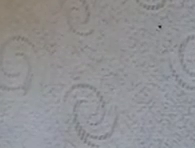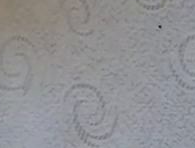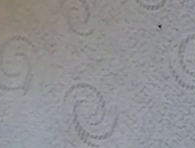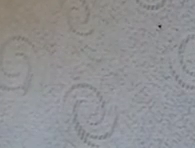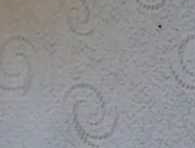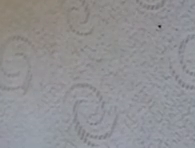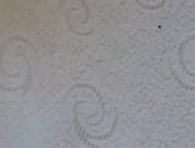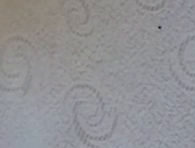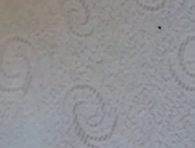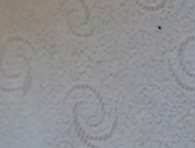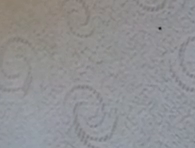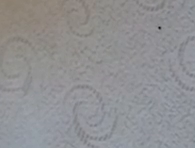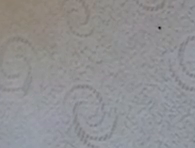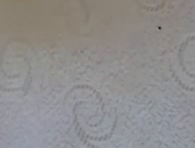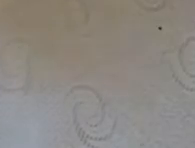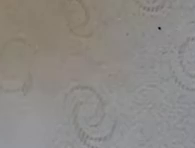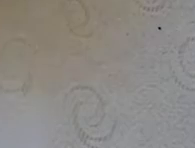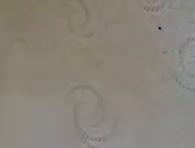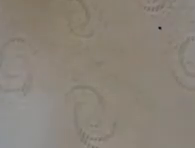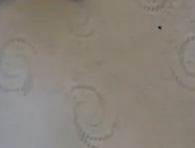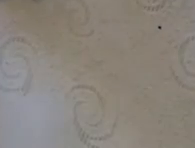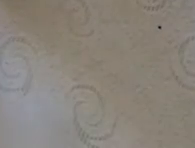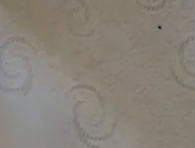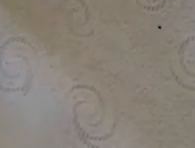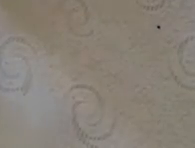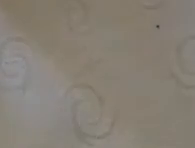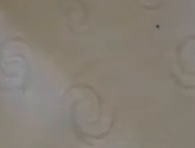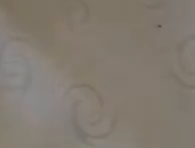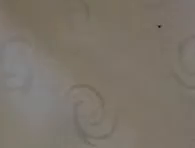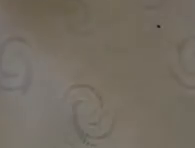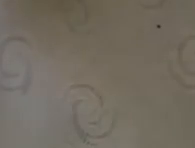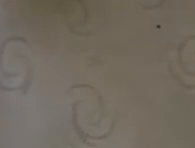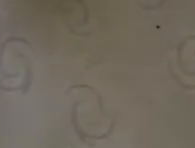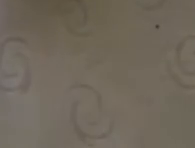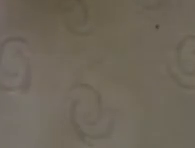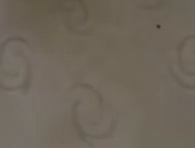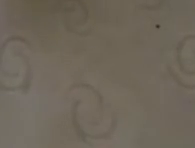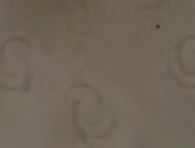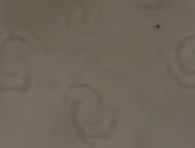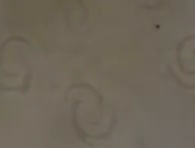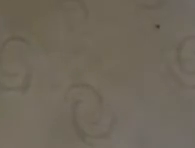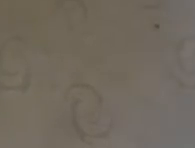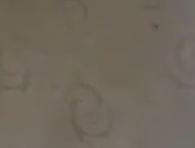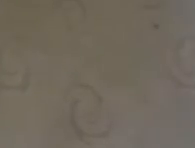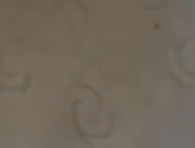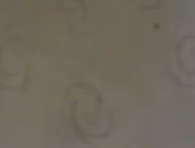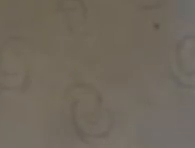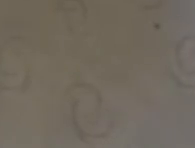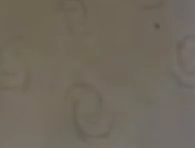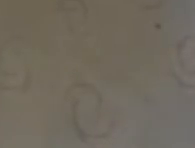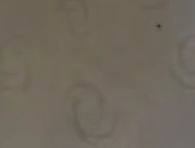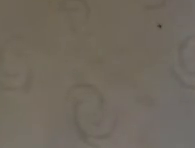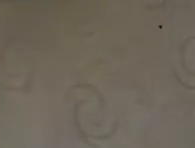миллитесла. Частотный диапазон переменного магнитного поля находится в пределах от 0 до 200